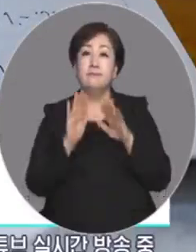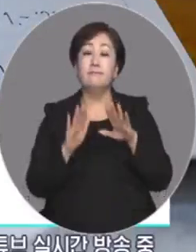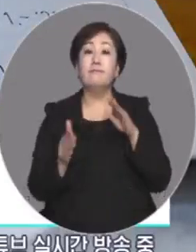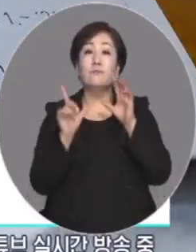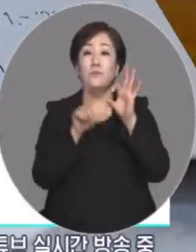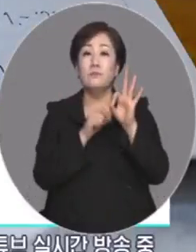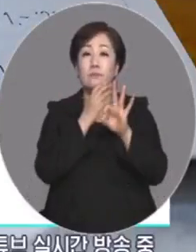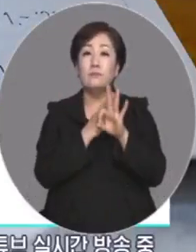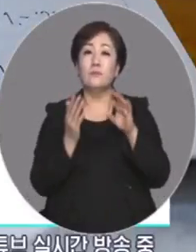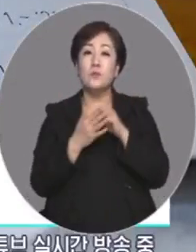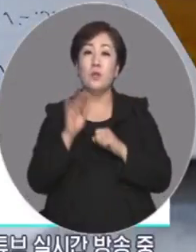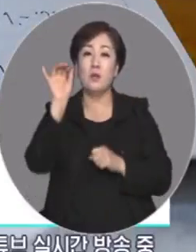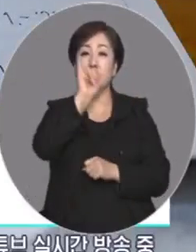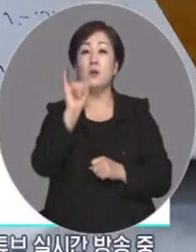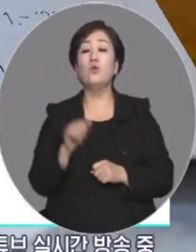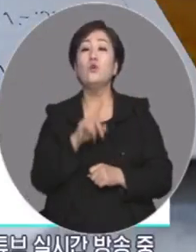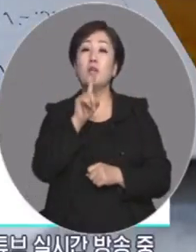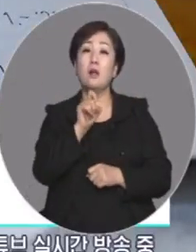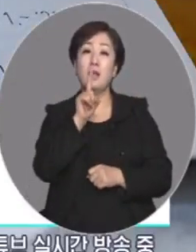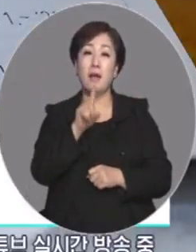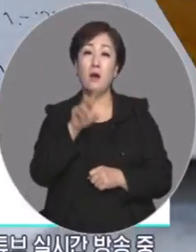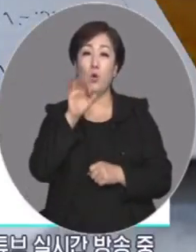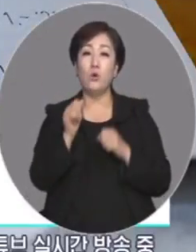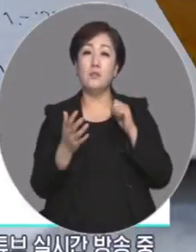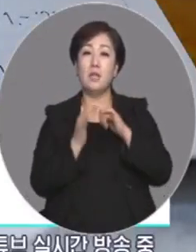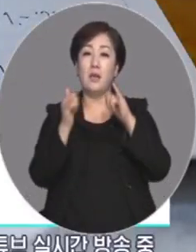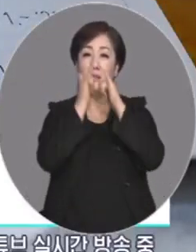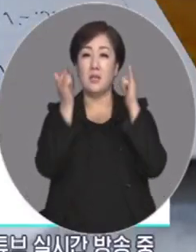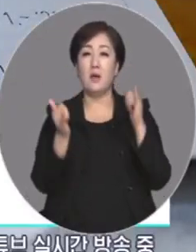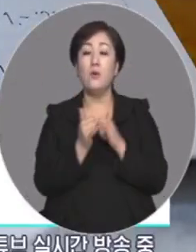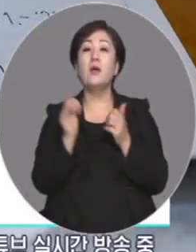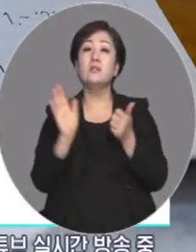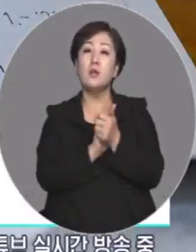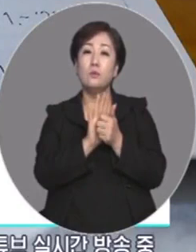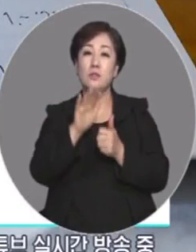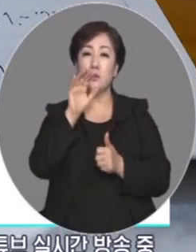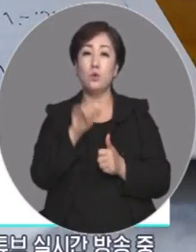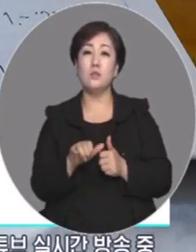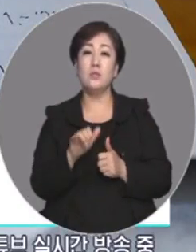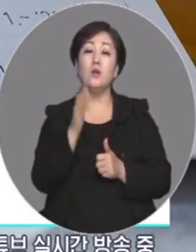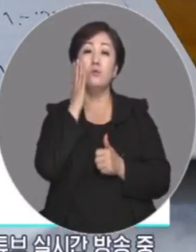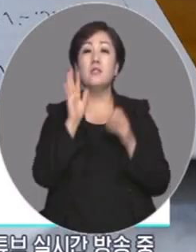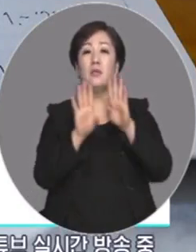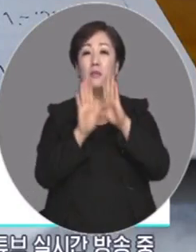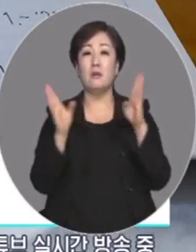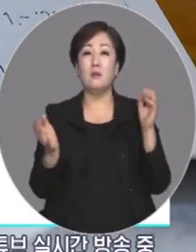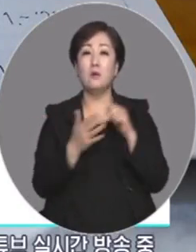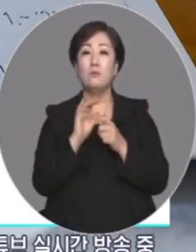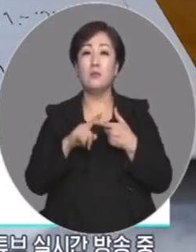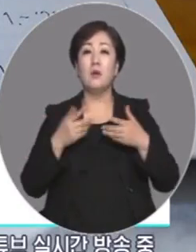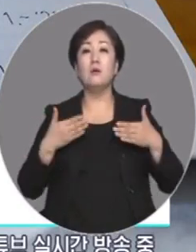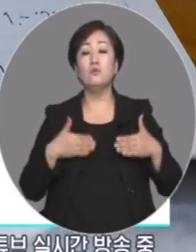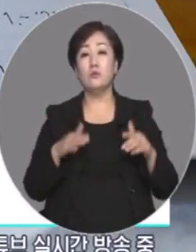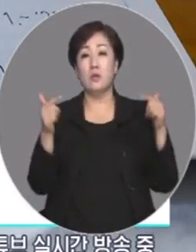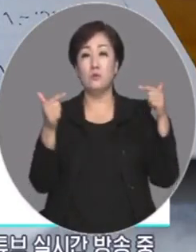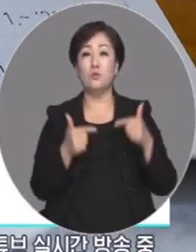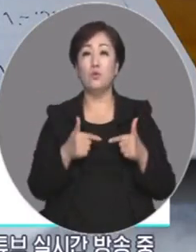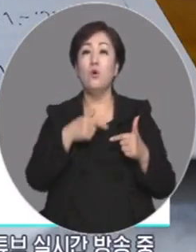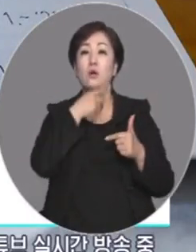오는 10월 전국 11개 시도에 마련된 사회서비스원이 울산에 출범합니다. 저출산과 고령화